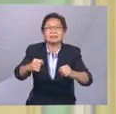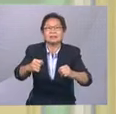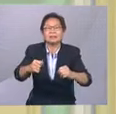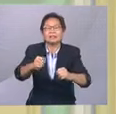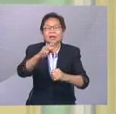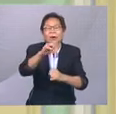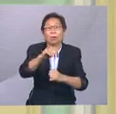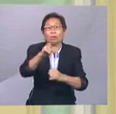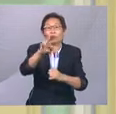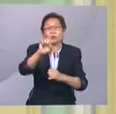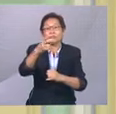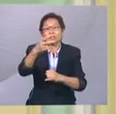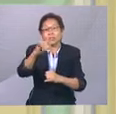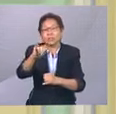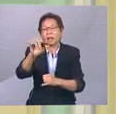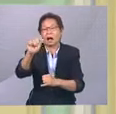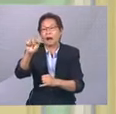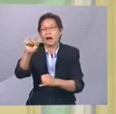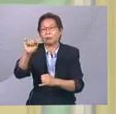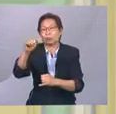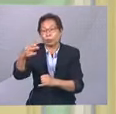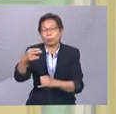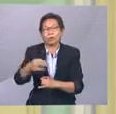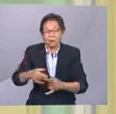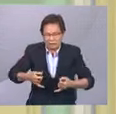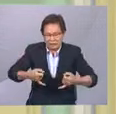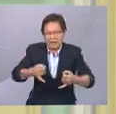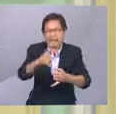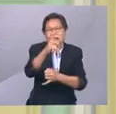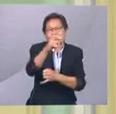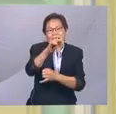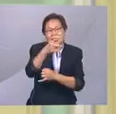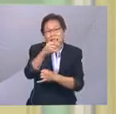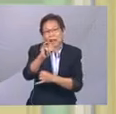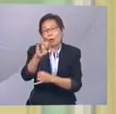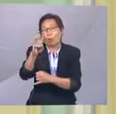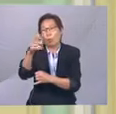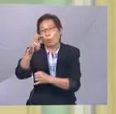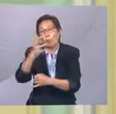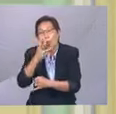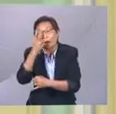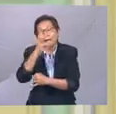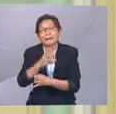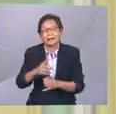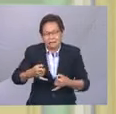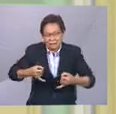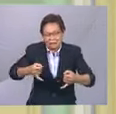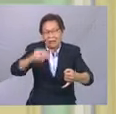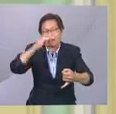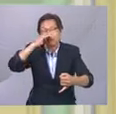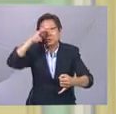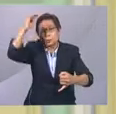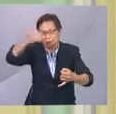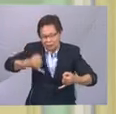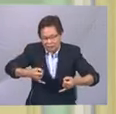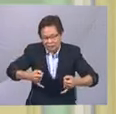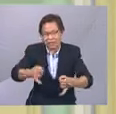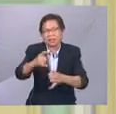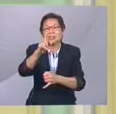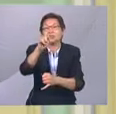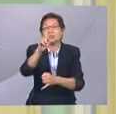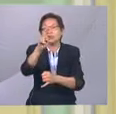Hai guys see Abdullah jalan dan wangi Jalan Tengku Abdul Rahman Jalan Tun Perak